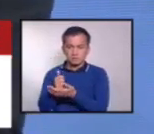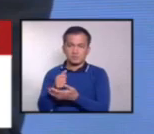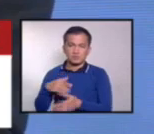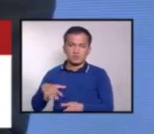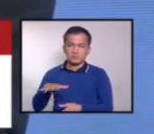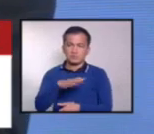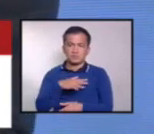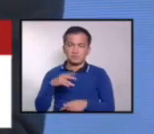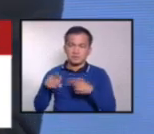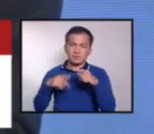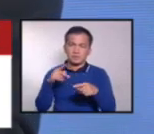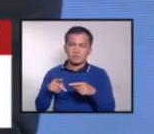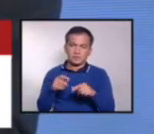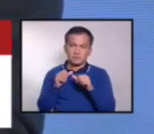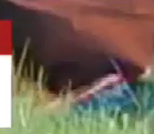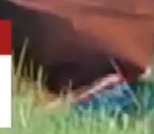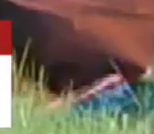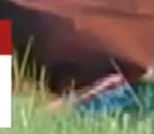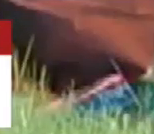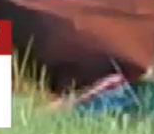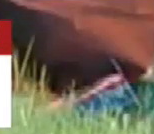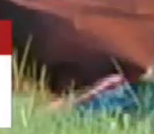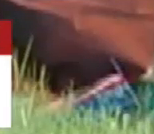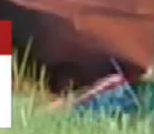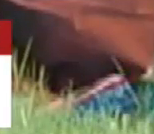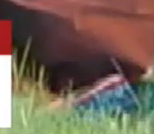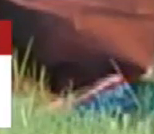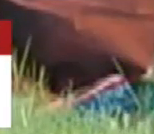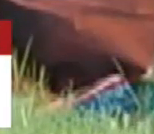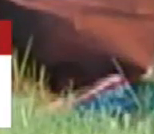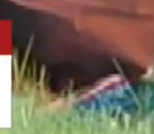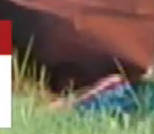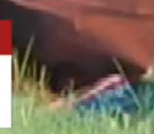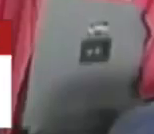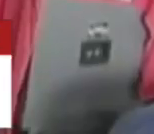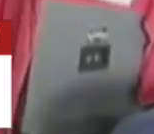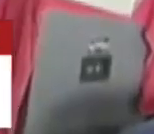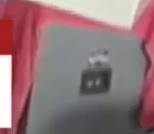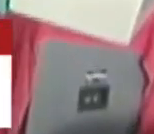mga mamamayan ay tuloy-tuloy. Gusto ko rin siyang i-expand para magkaroon ng